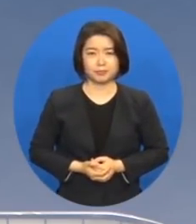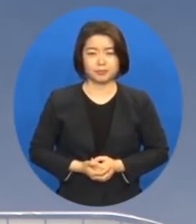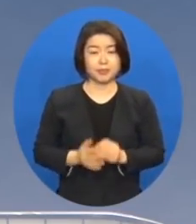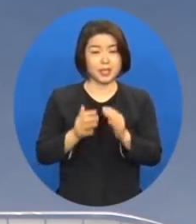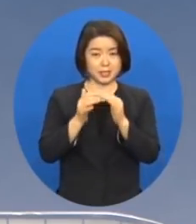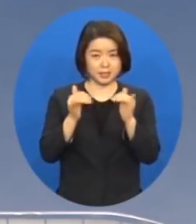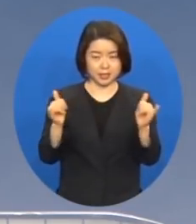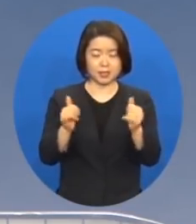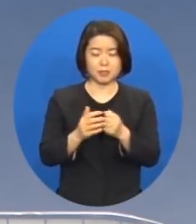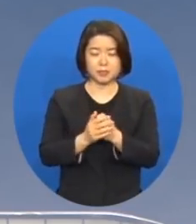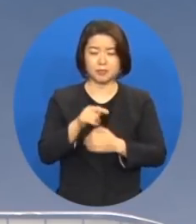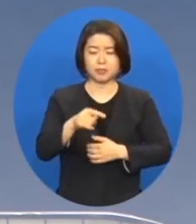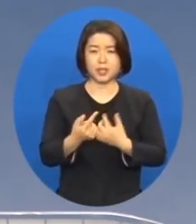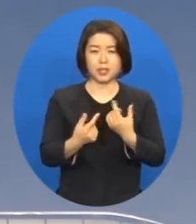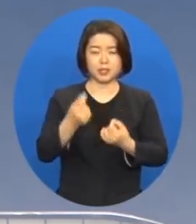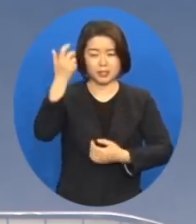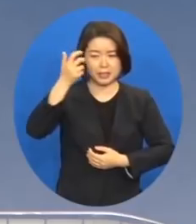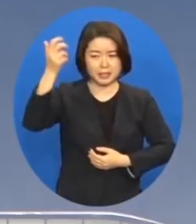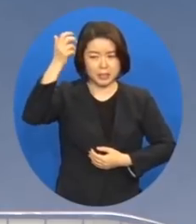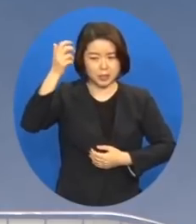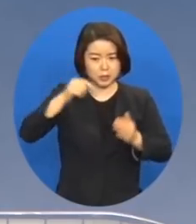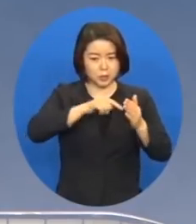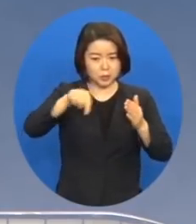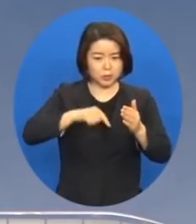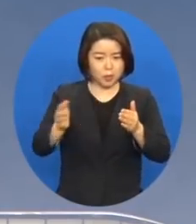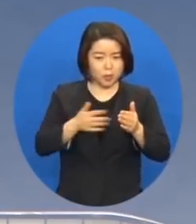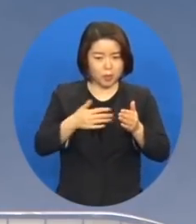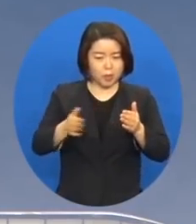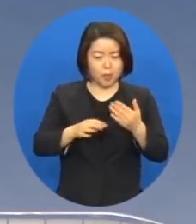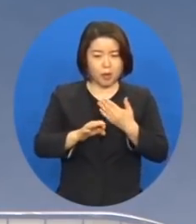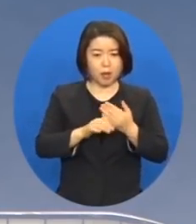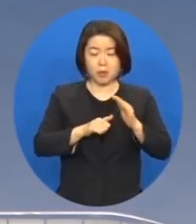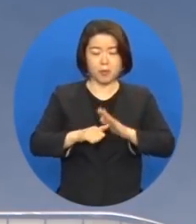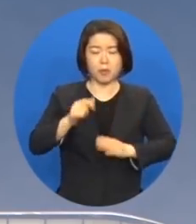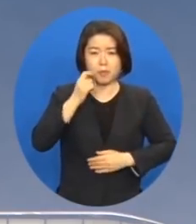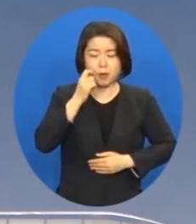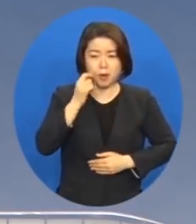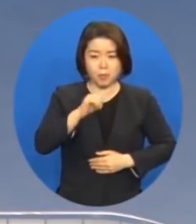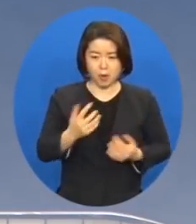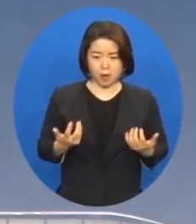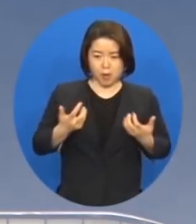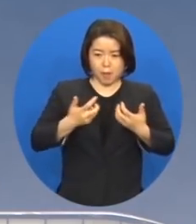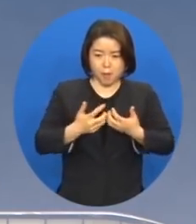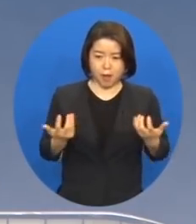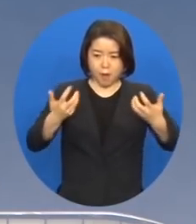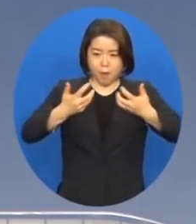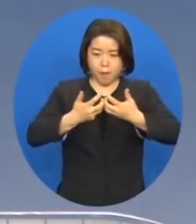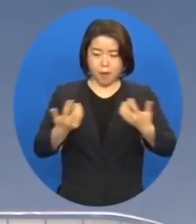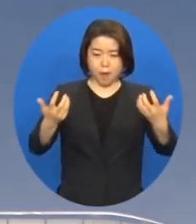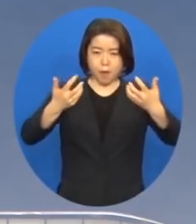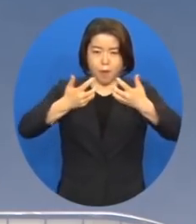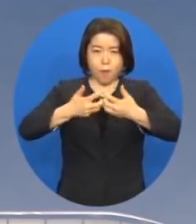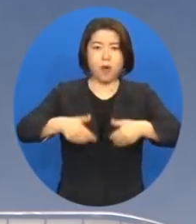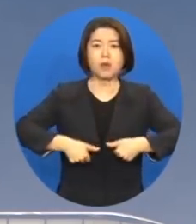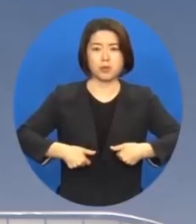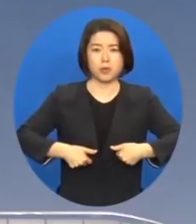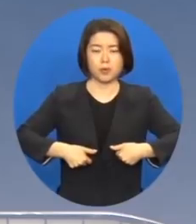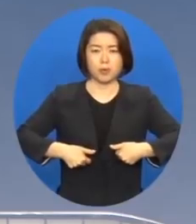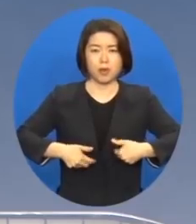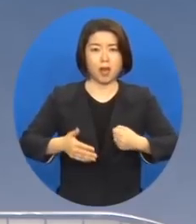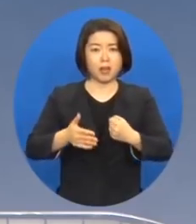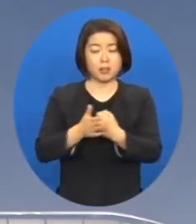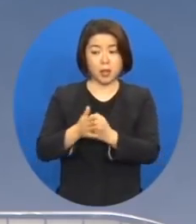사람은 그렇게 영적으로 공허하면 견딜 수가 없어요. 무언가는 채워져야 돼요. 그래서 세상이